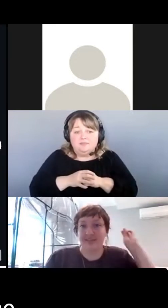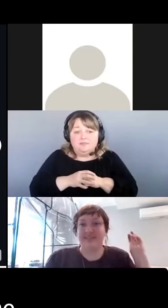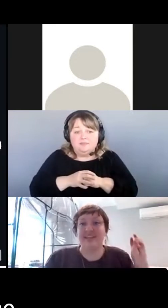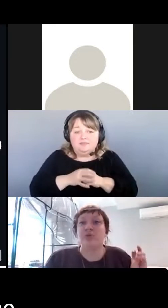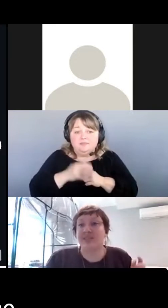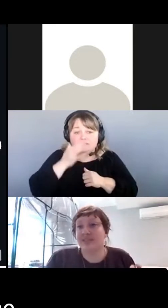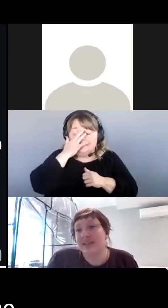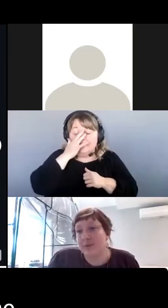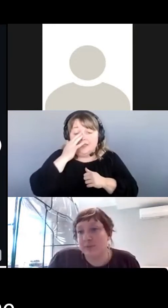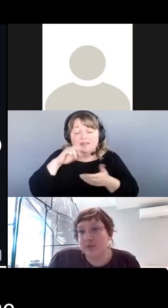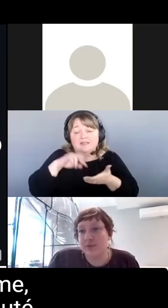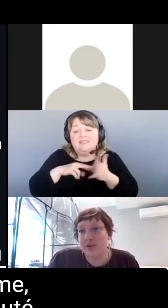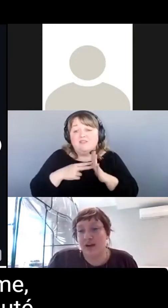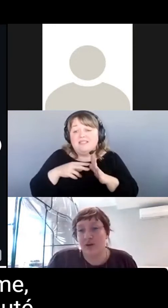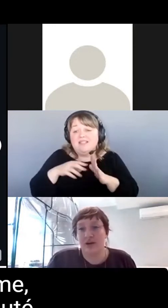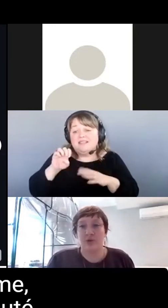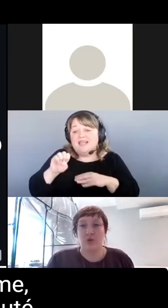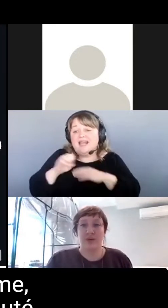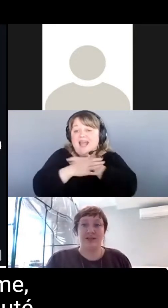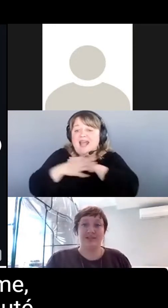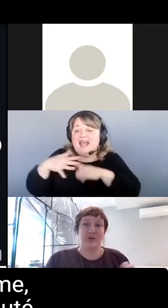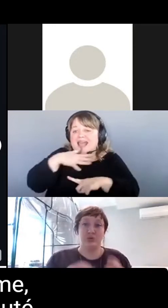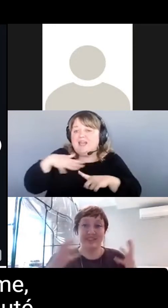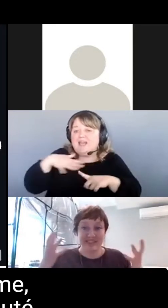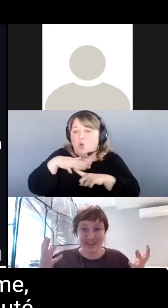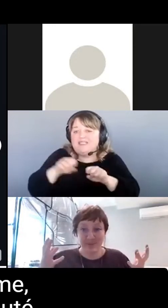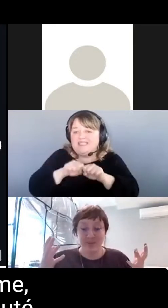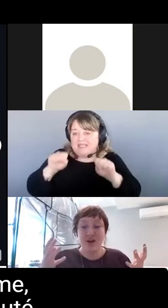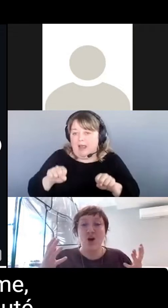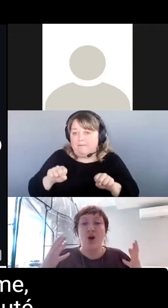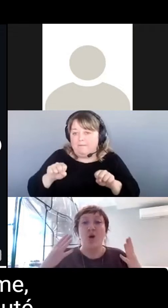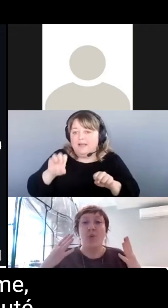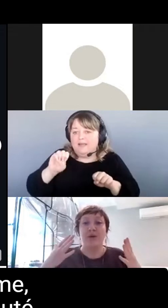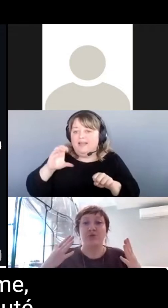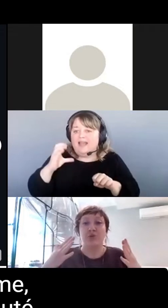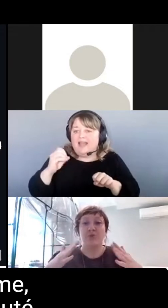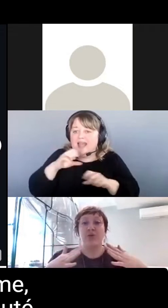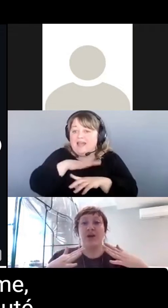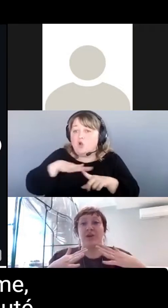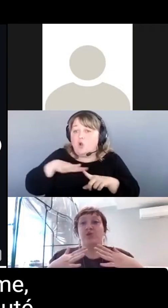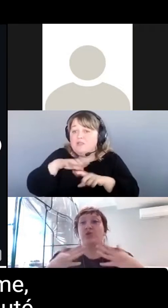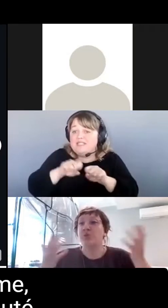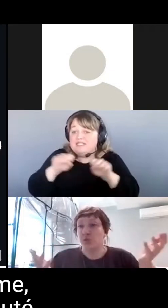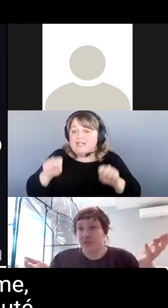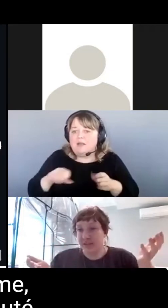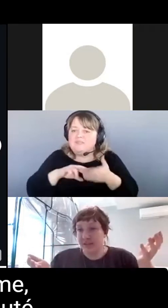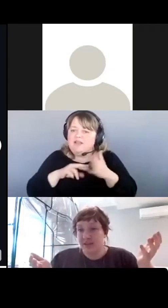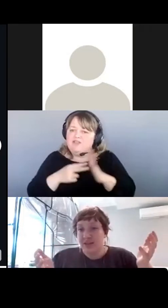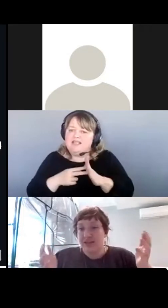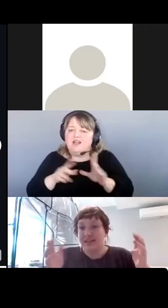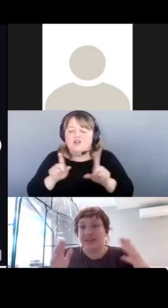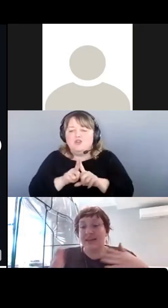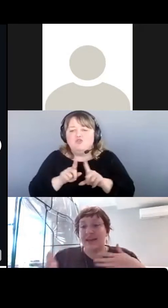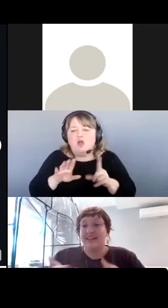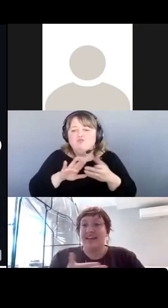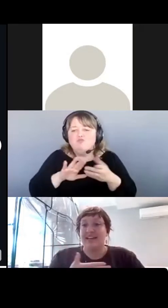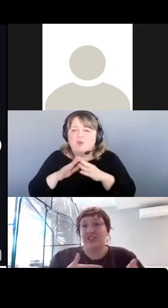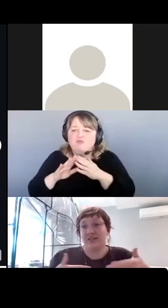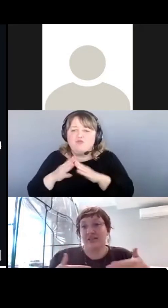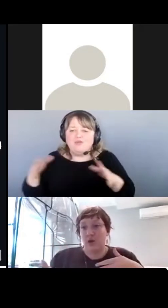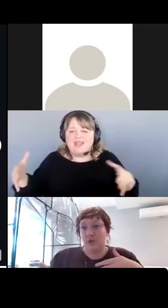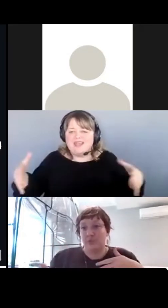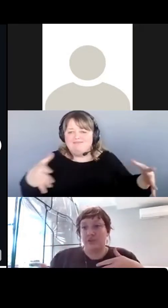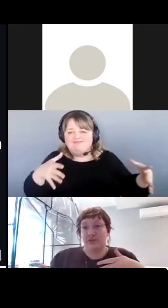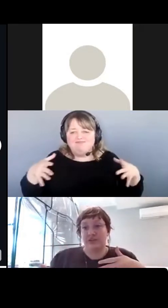alors d'écosystème. Alors, quand on parle d'écosystème, on pense un peu à une communauté qui